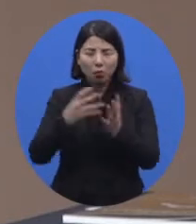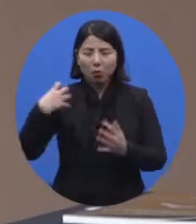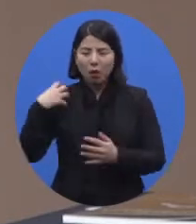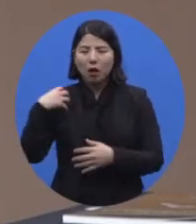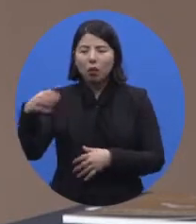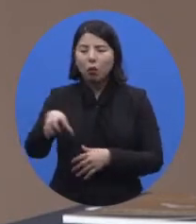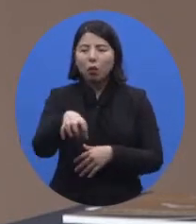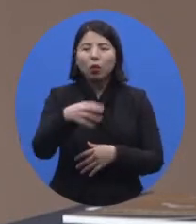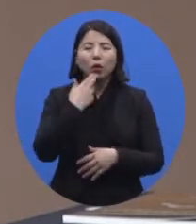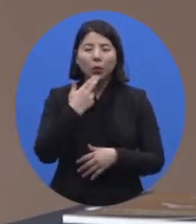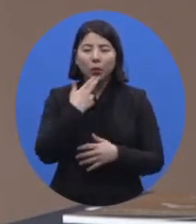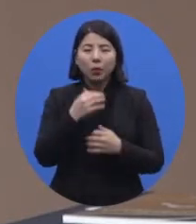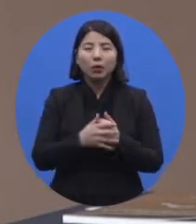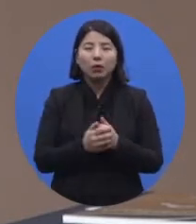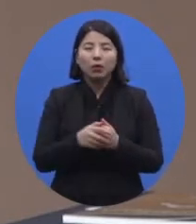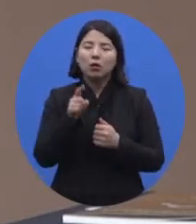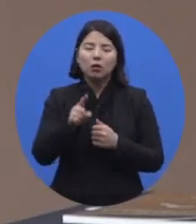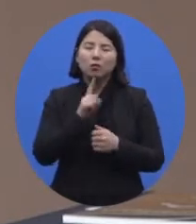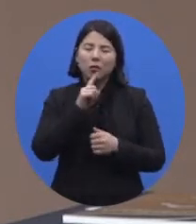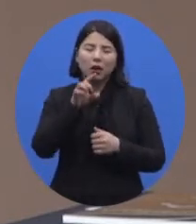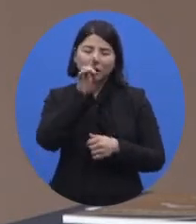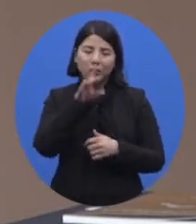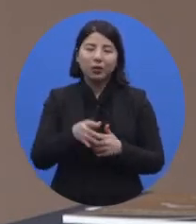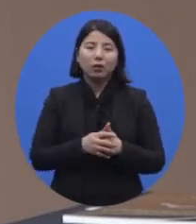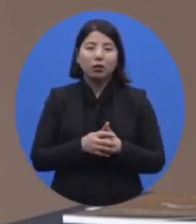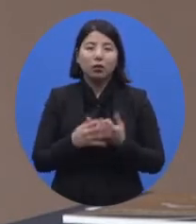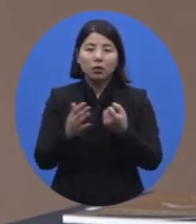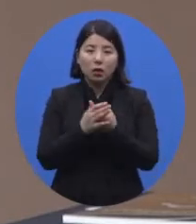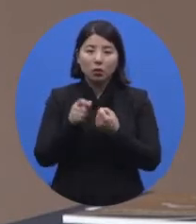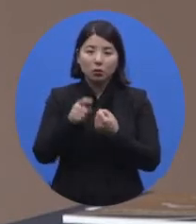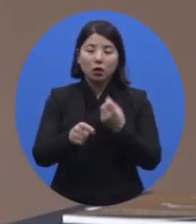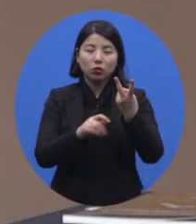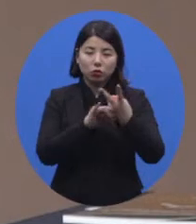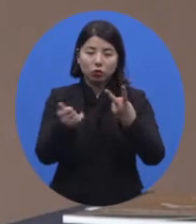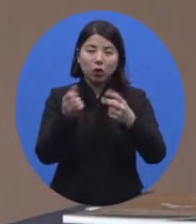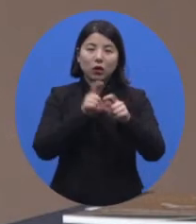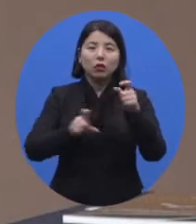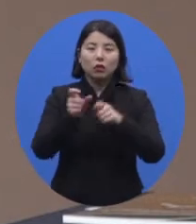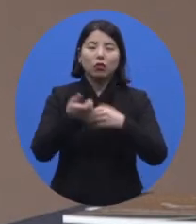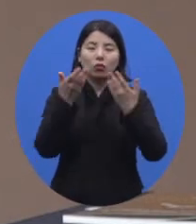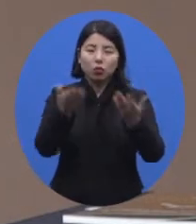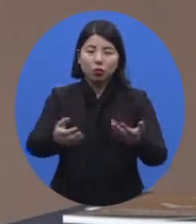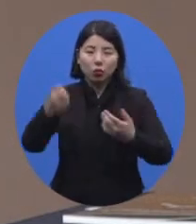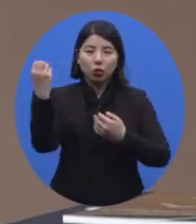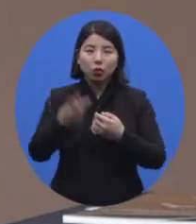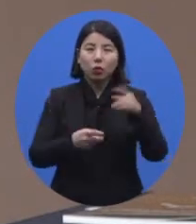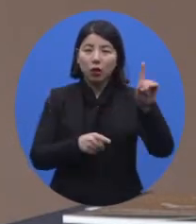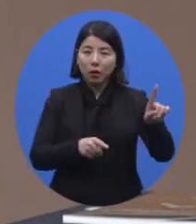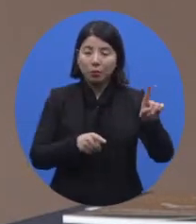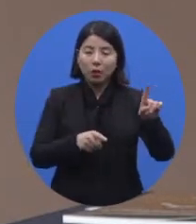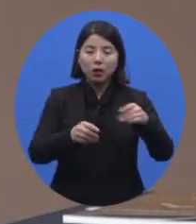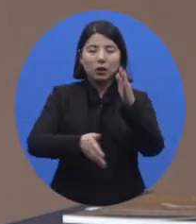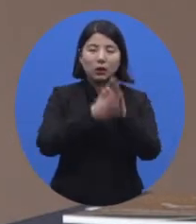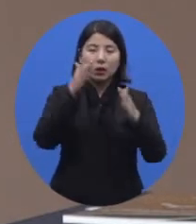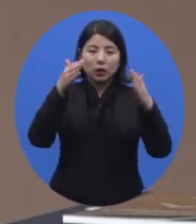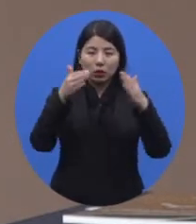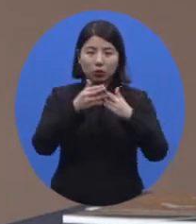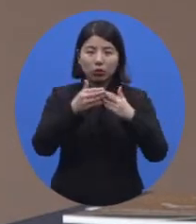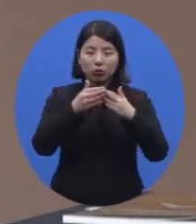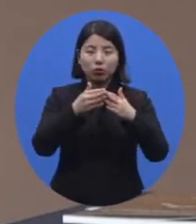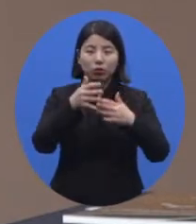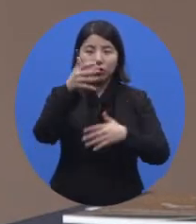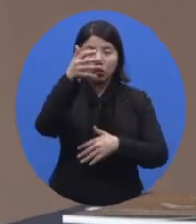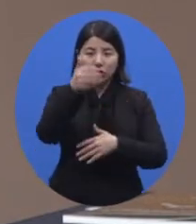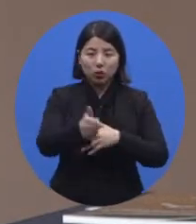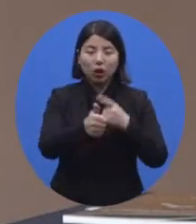그런데 부단체장 하나입니다. 이건 말이 안 됩니다. 여기에 2명 이상을 해서 또 하나는 그 시장군수가 임명을